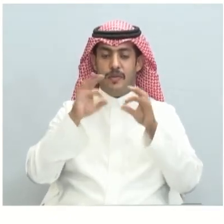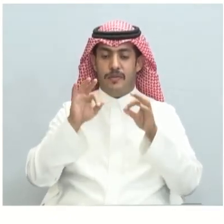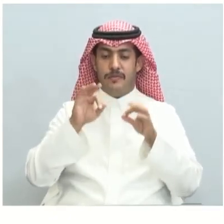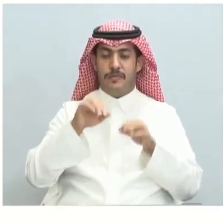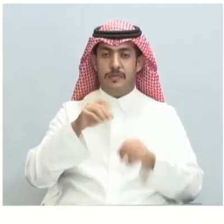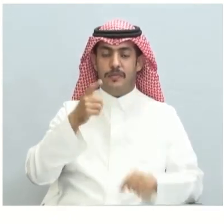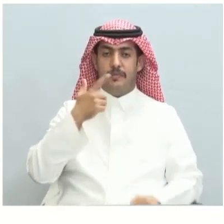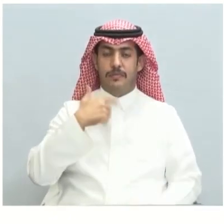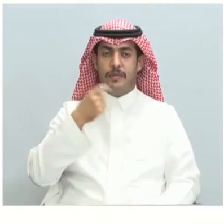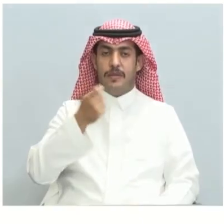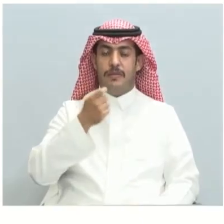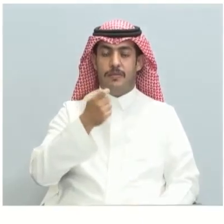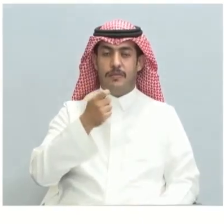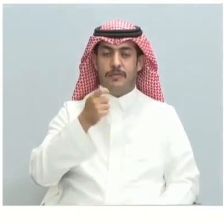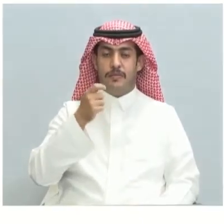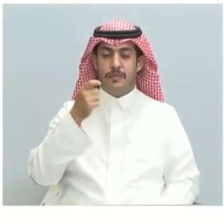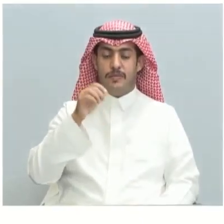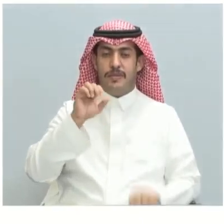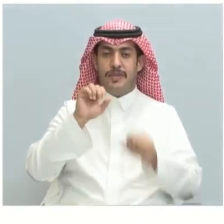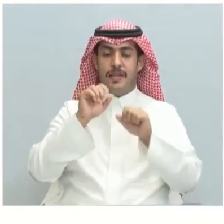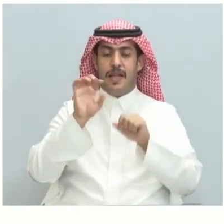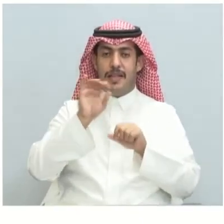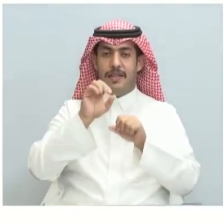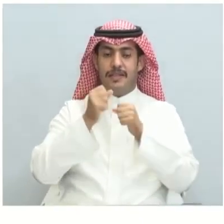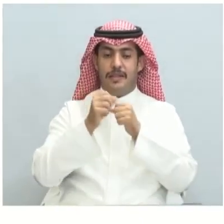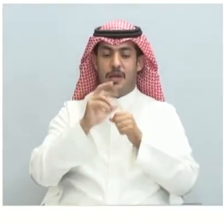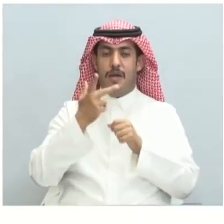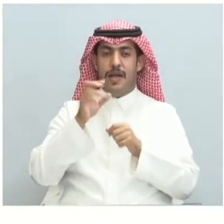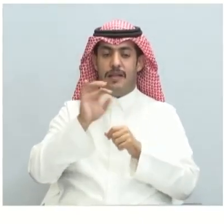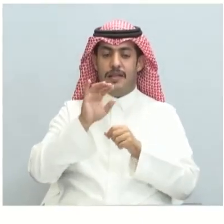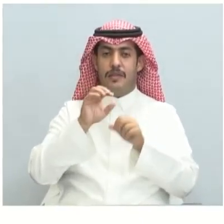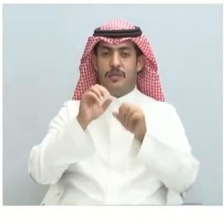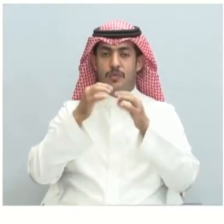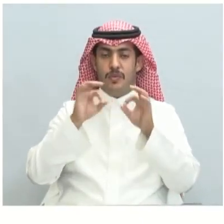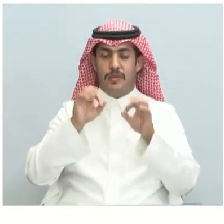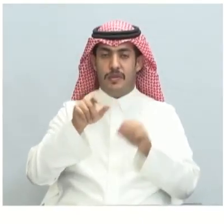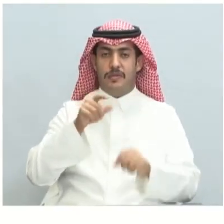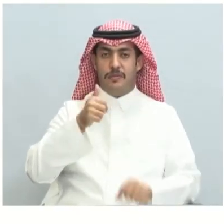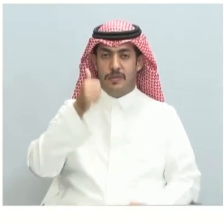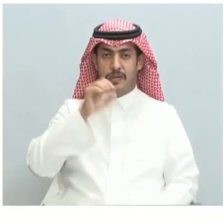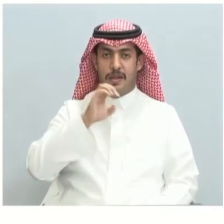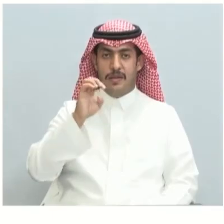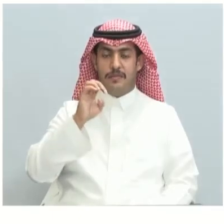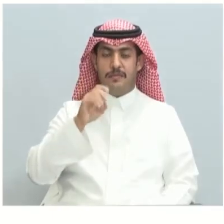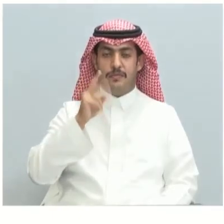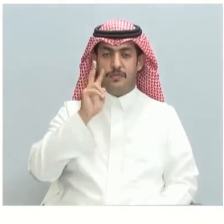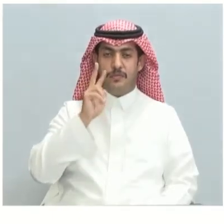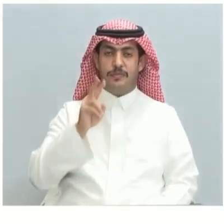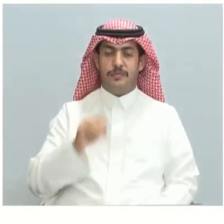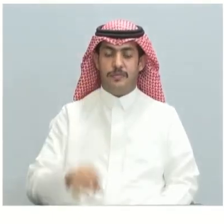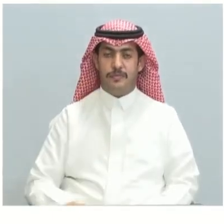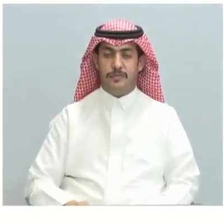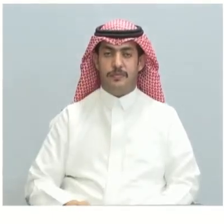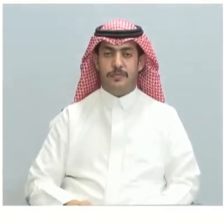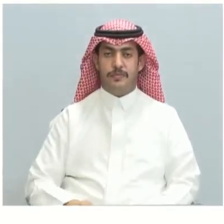نريد كتابتها على صوره اعداد كسريه او عدد كلي هل تستطيعين تفضل بارك الله